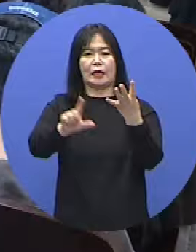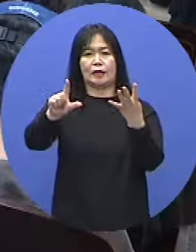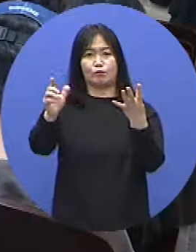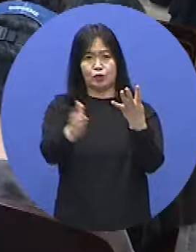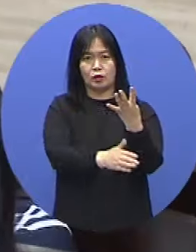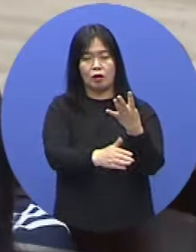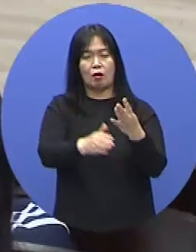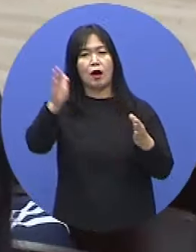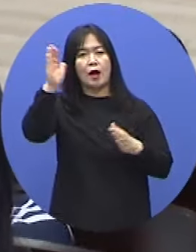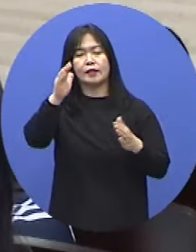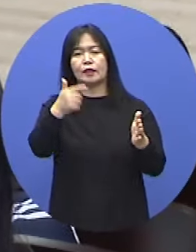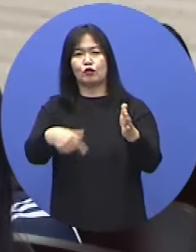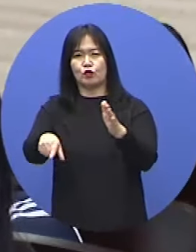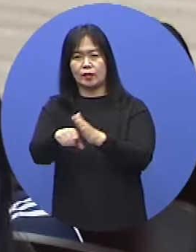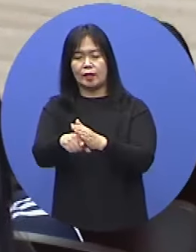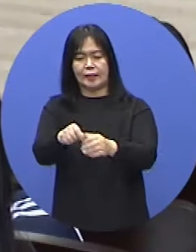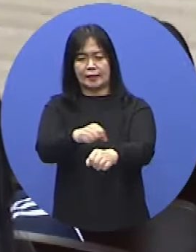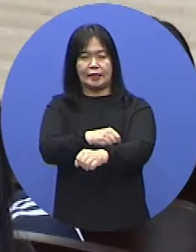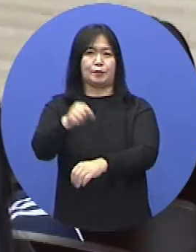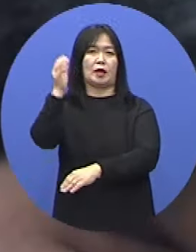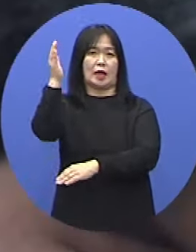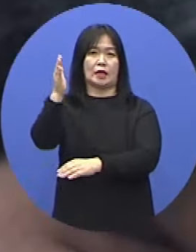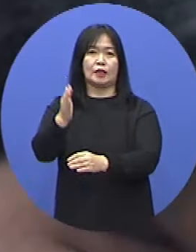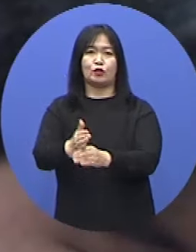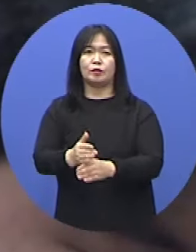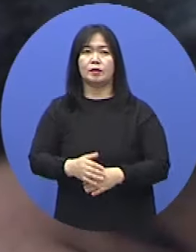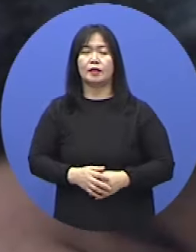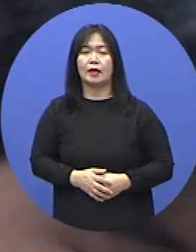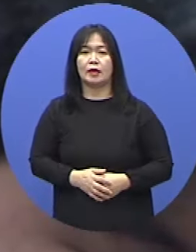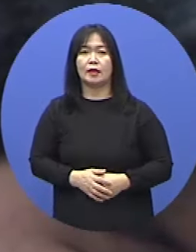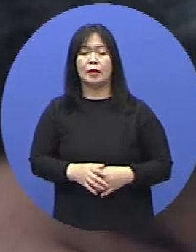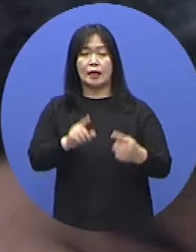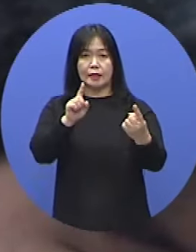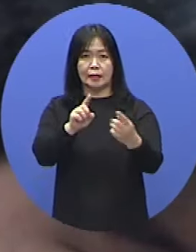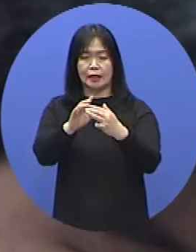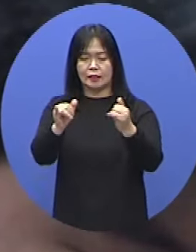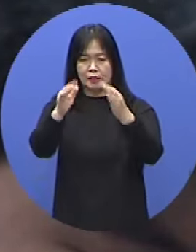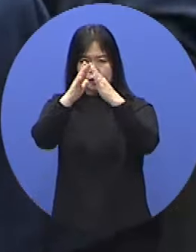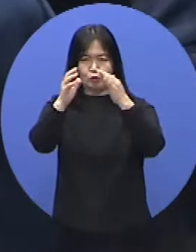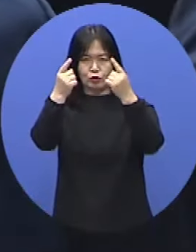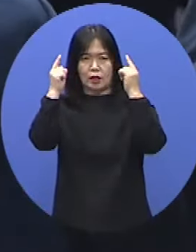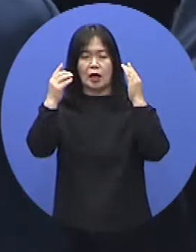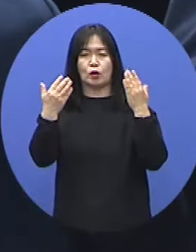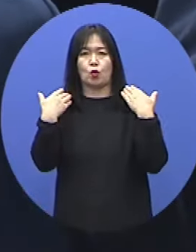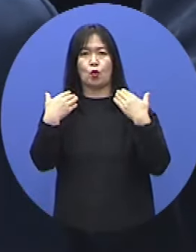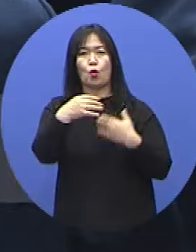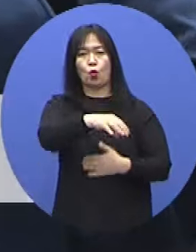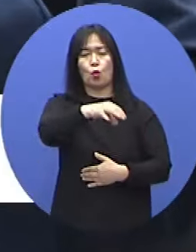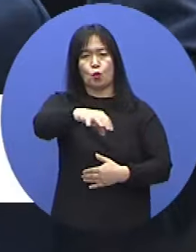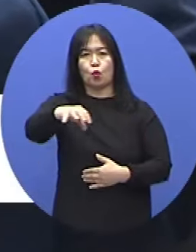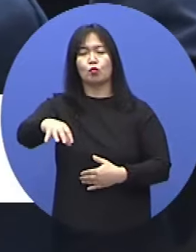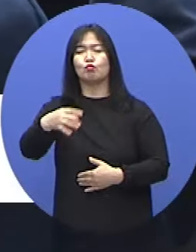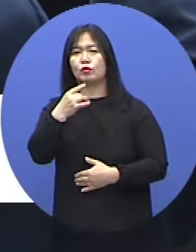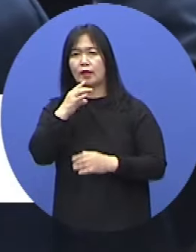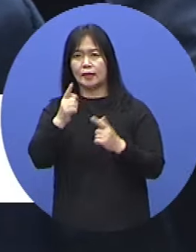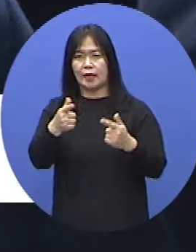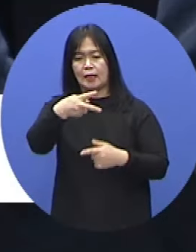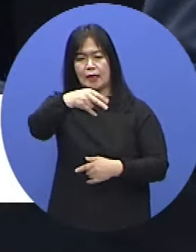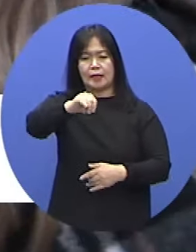돈의 학생들을 위한 특강이 진행되고 있습니다 대상은 전북대학교 등 돈의 주요 대학은